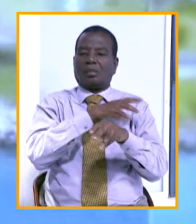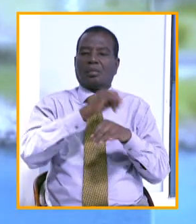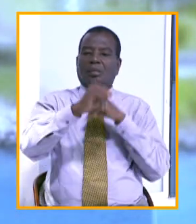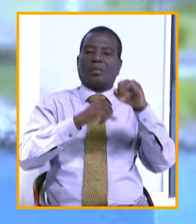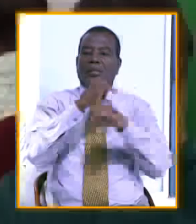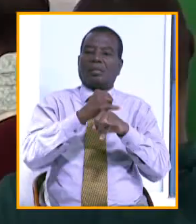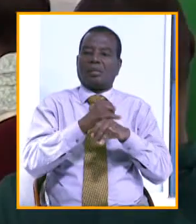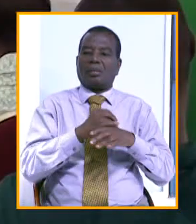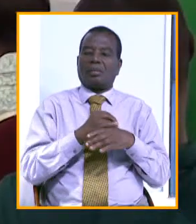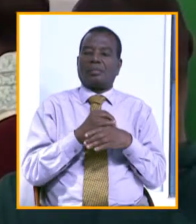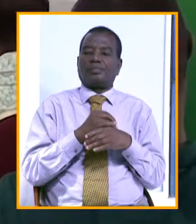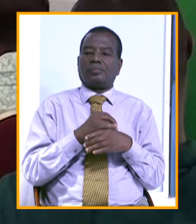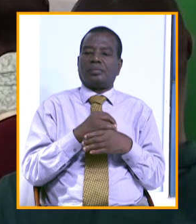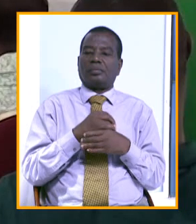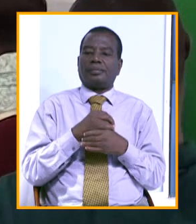Collier.